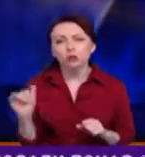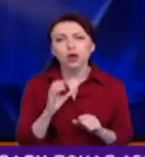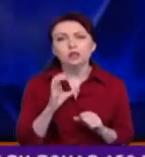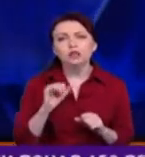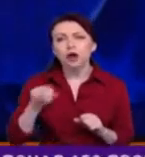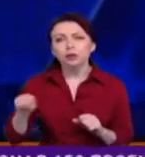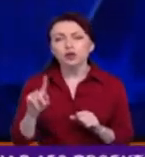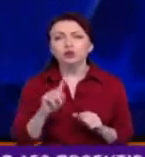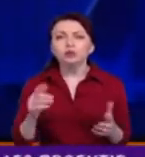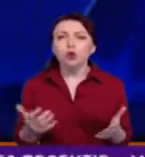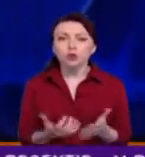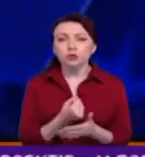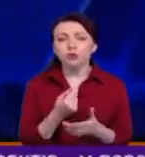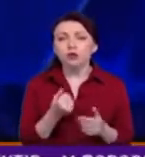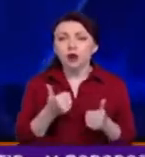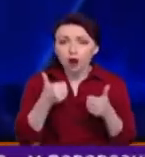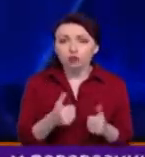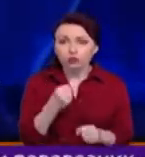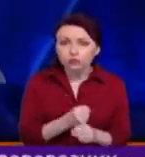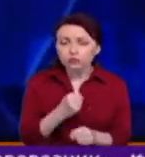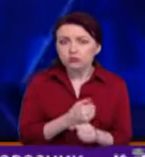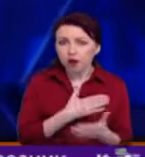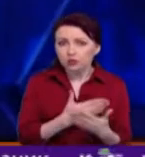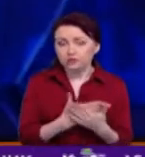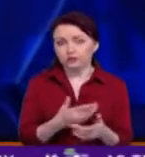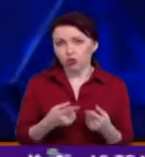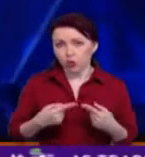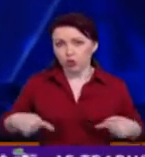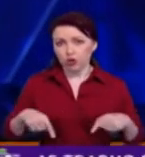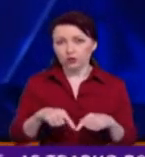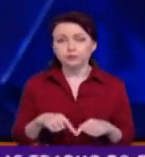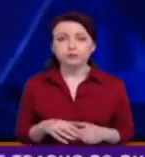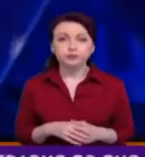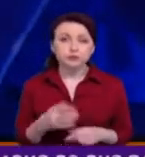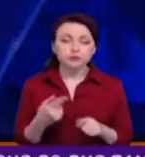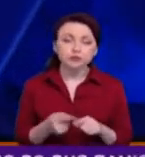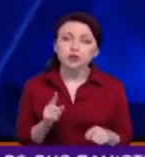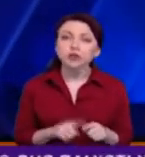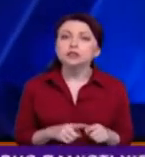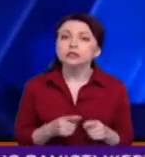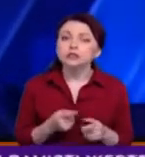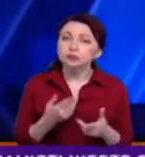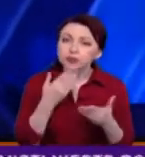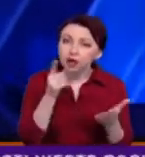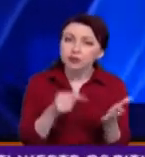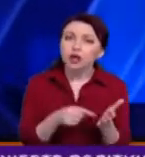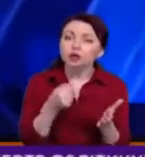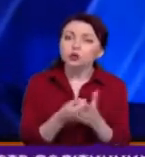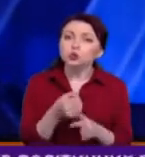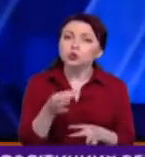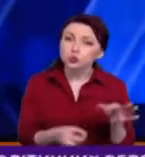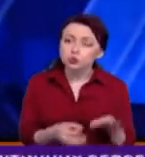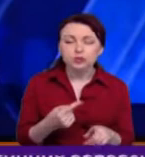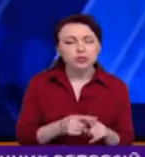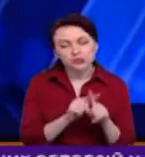щоб ми отримали абсолютно працюючі органи. І це питання так само до Конституційного суду, тому що цей орган завжди був своєрідний. Він свого часу